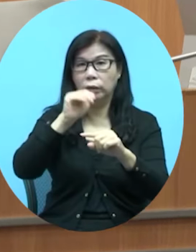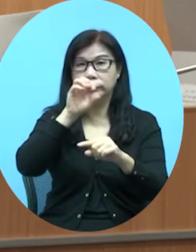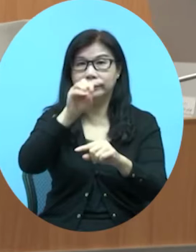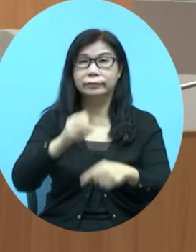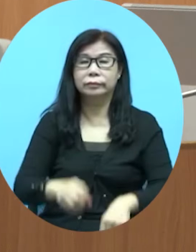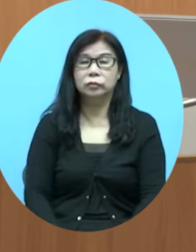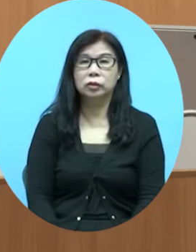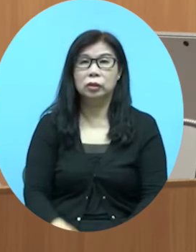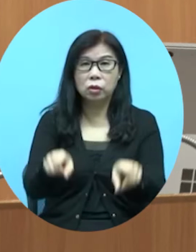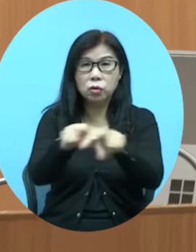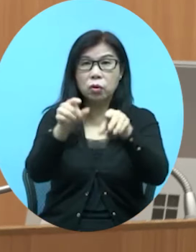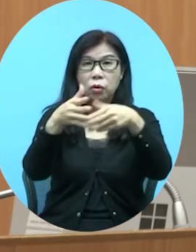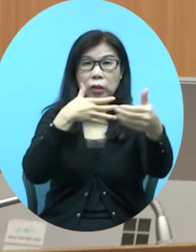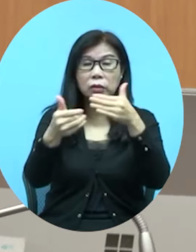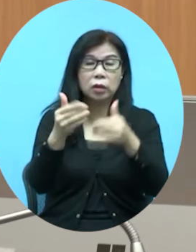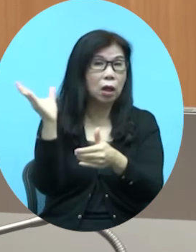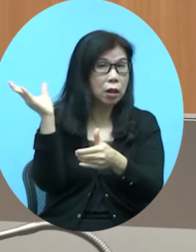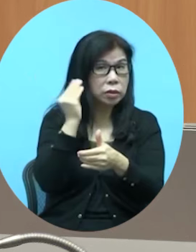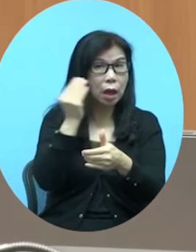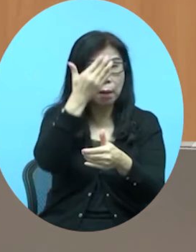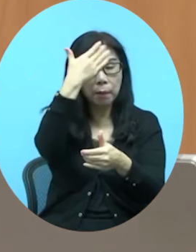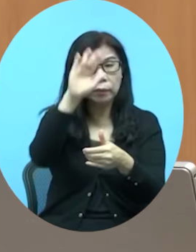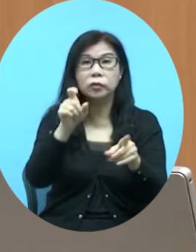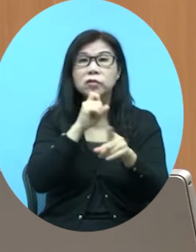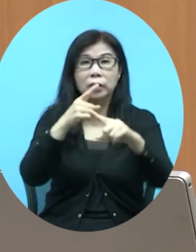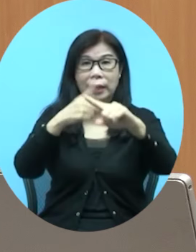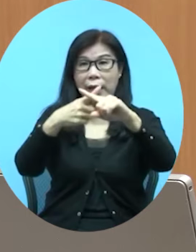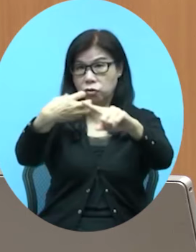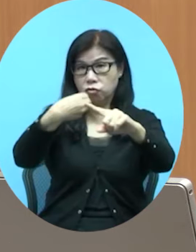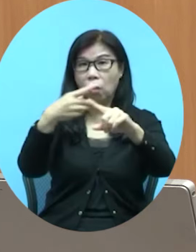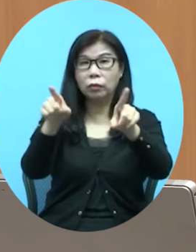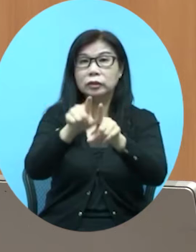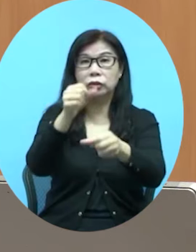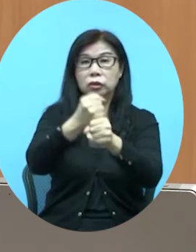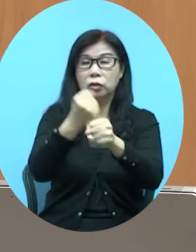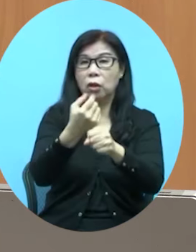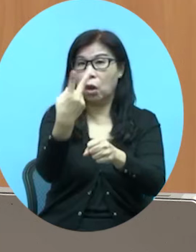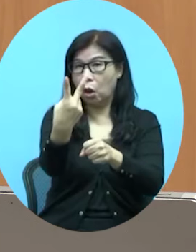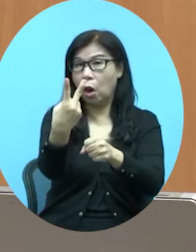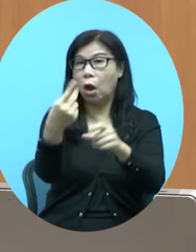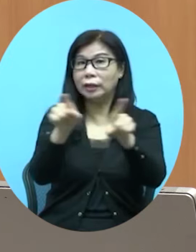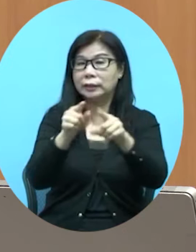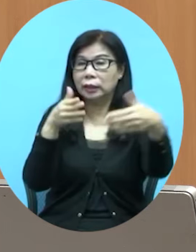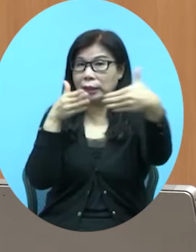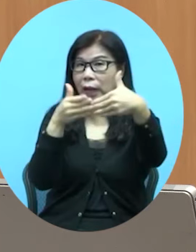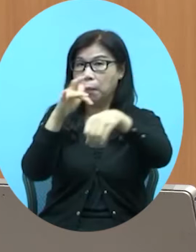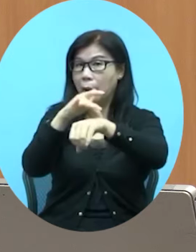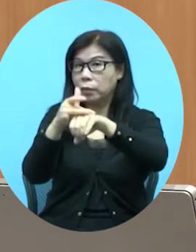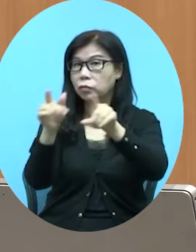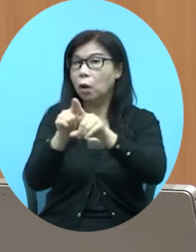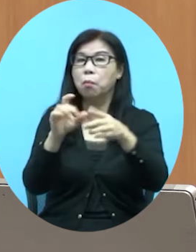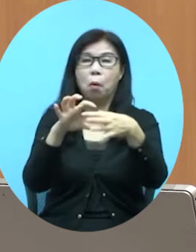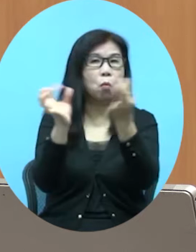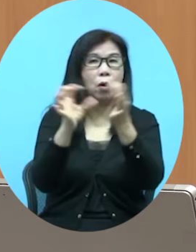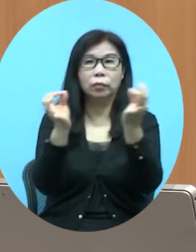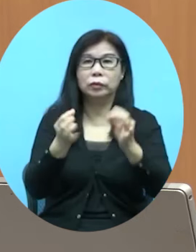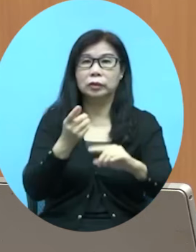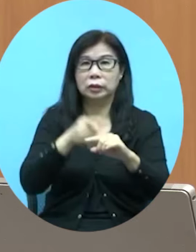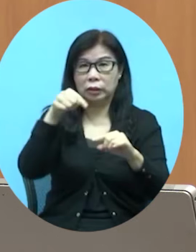那位同事据我初步了解都是X庞部门不过他们两个未必是一个紧密接触者所以我们都